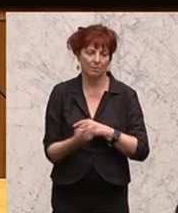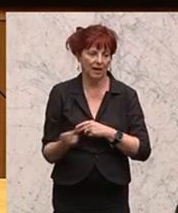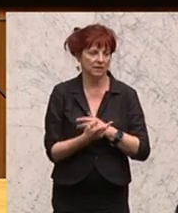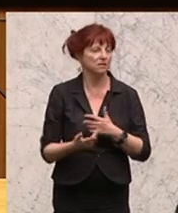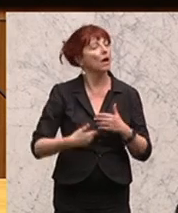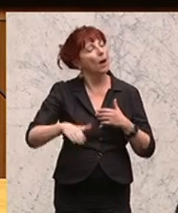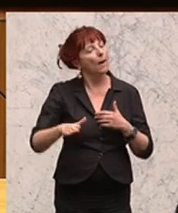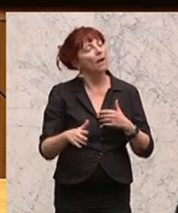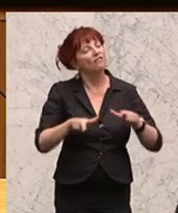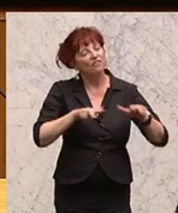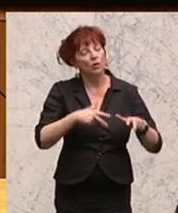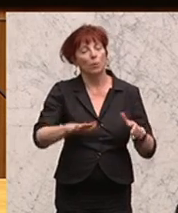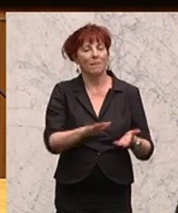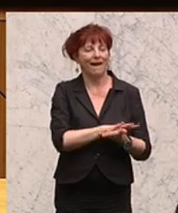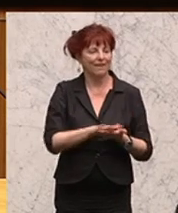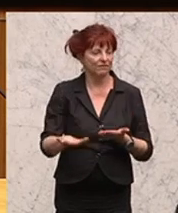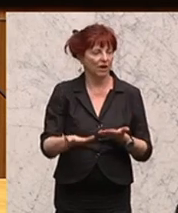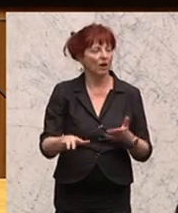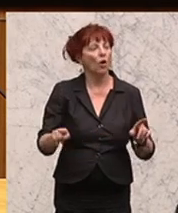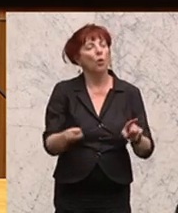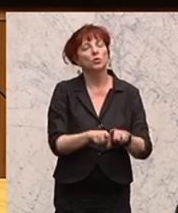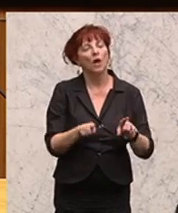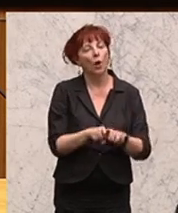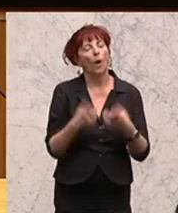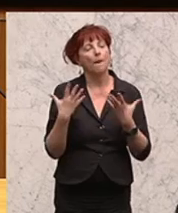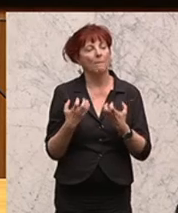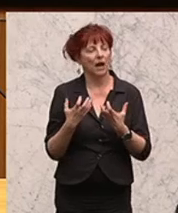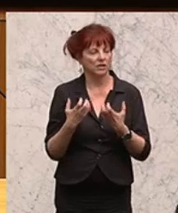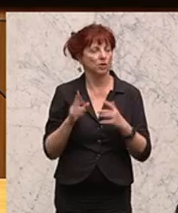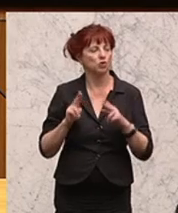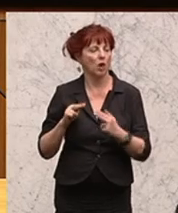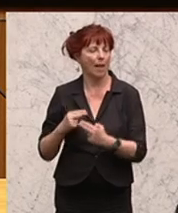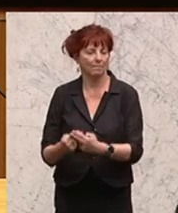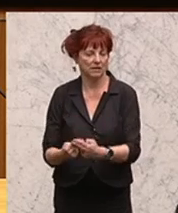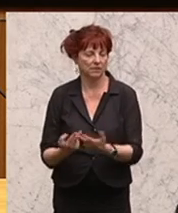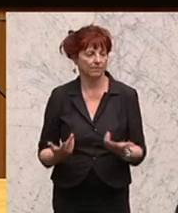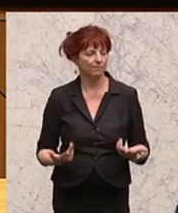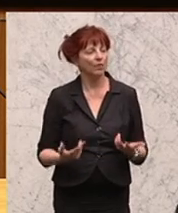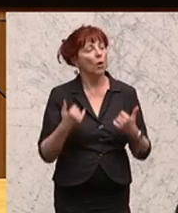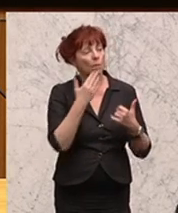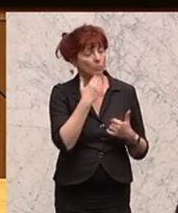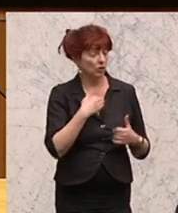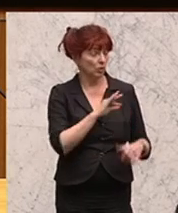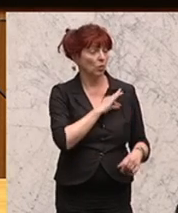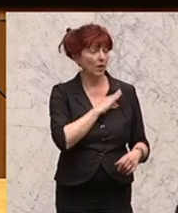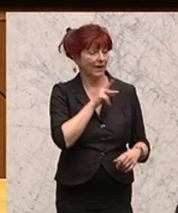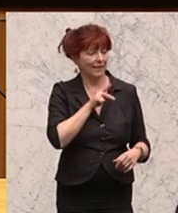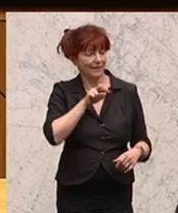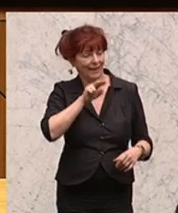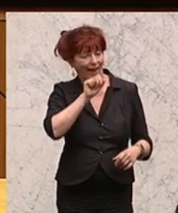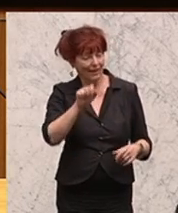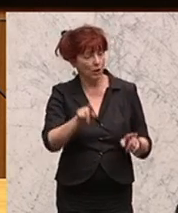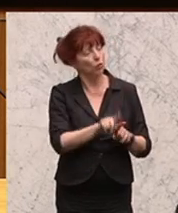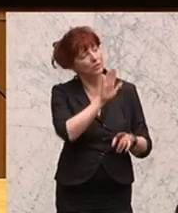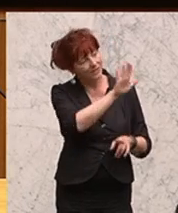Vereinfachungen, Verwaltungsvereinfachung und Praxisorientierung. Ich möchte mich an dieser Stelle auch bei Kollegen Greiner und